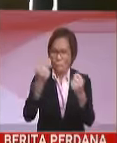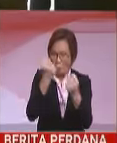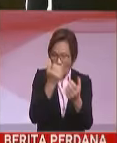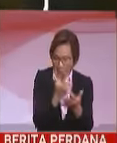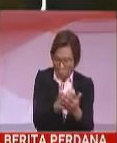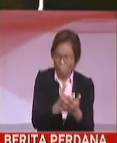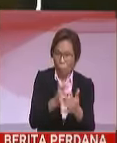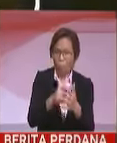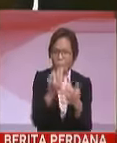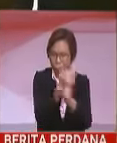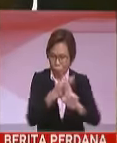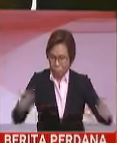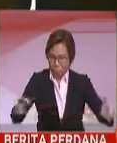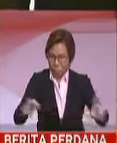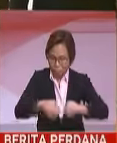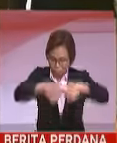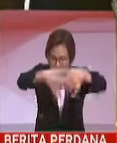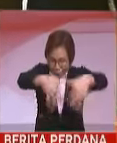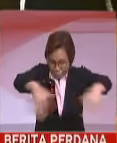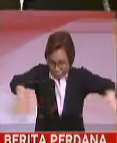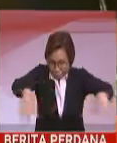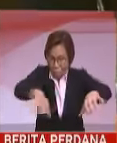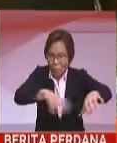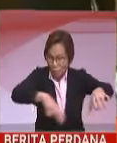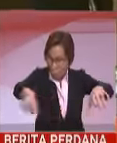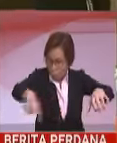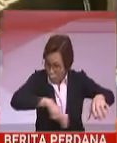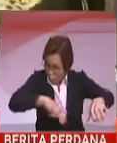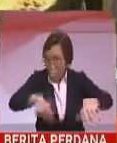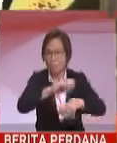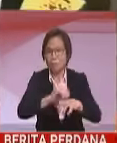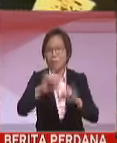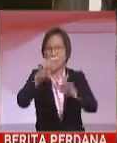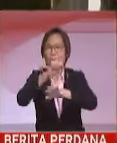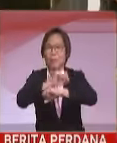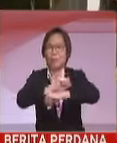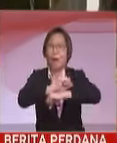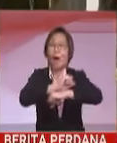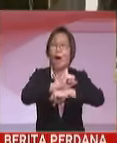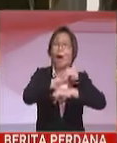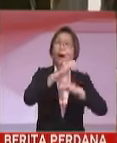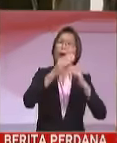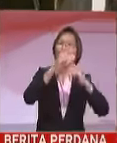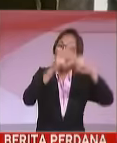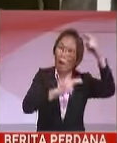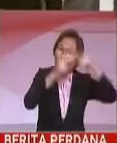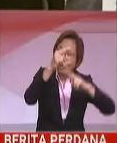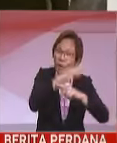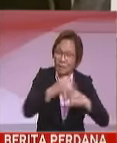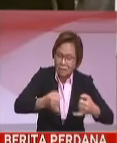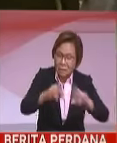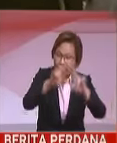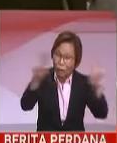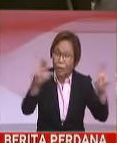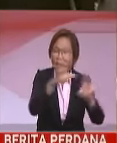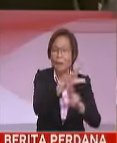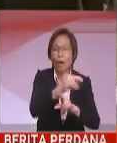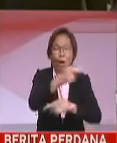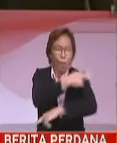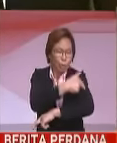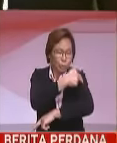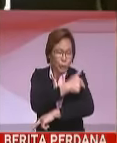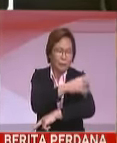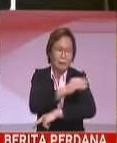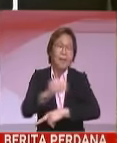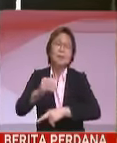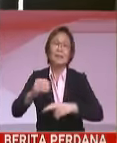ekonomi, penyediaan jaringan sistem pengangkutan dan infrastruktur mega selain kesejahteraan sosial.